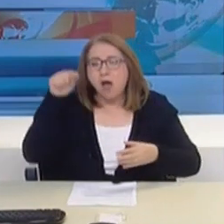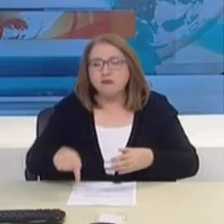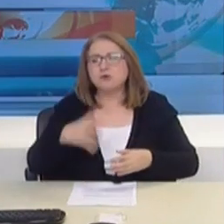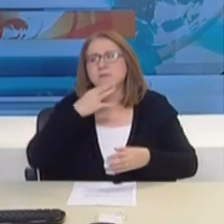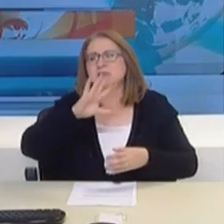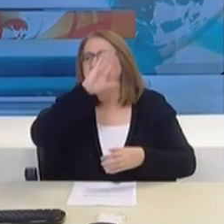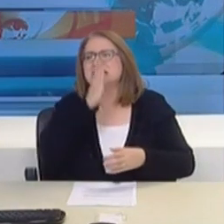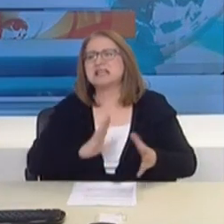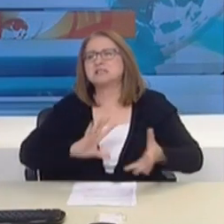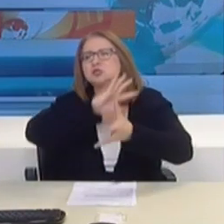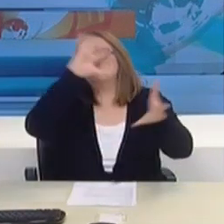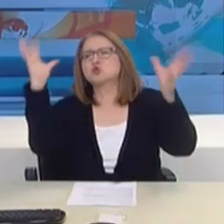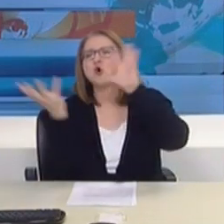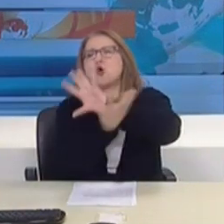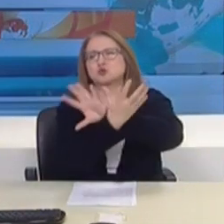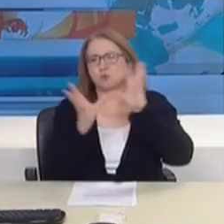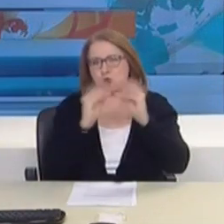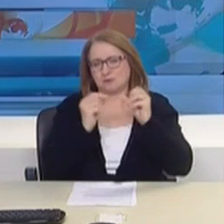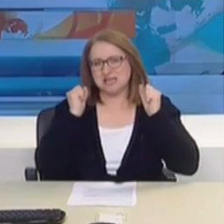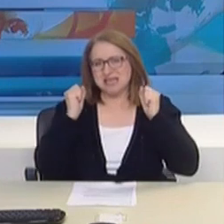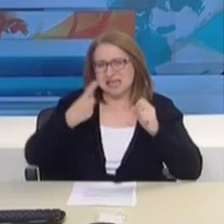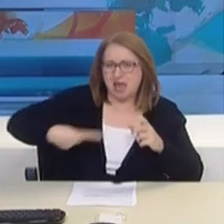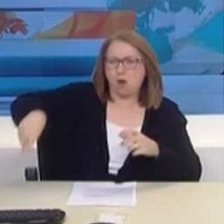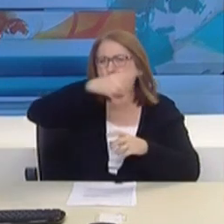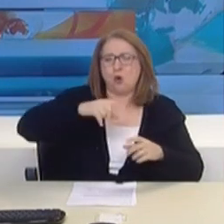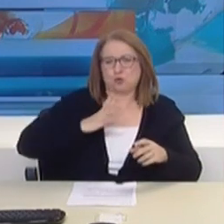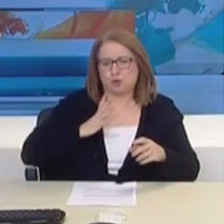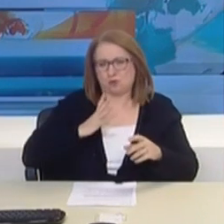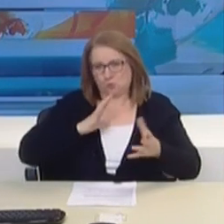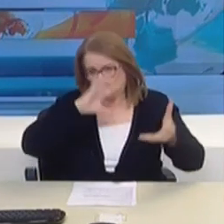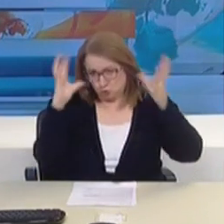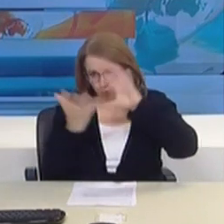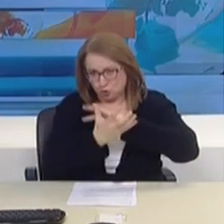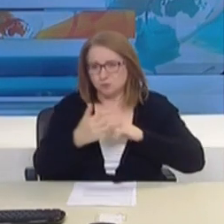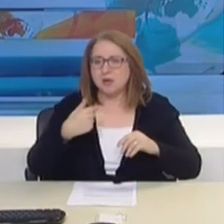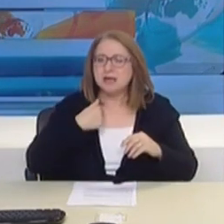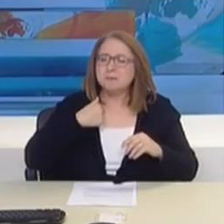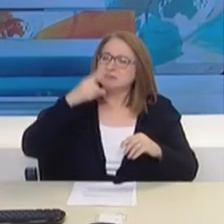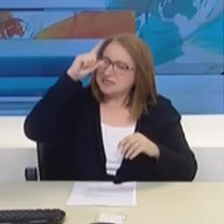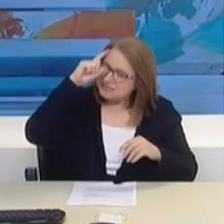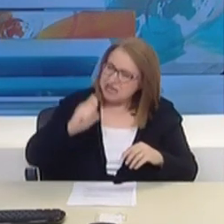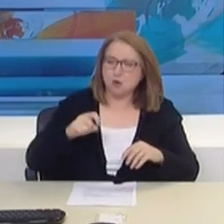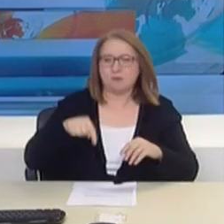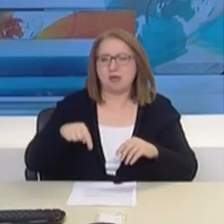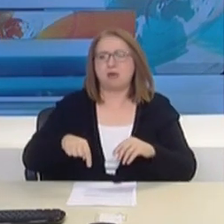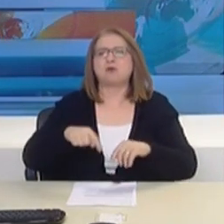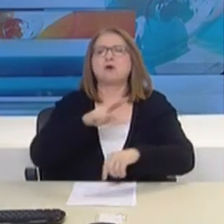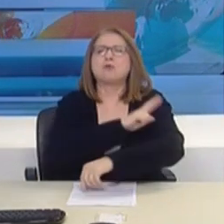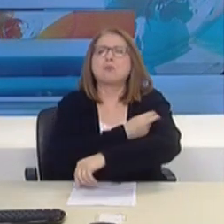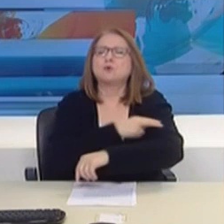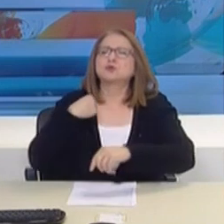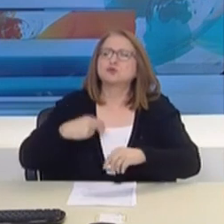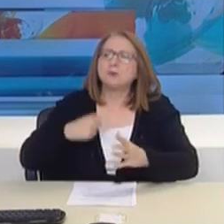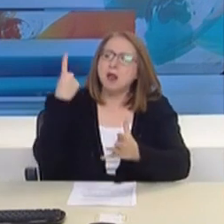δημόσιας υγείας. Κυρίες και κύριοι, γνωρίζουμε τις πάγιες αδυναμίες του Εθνικού Συστήματος Υγείας. Είναι κάτι το